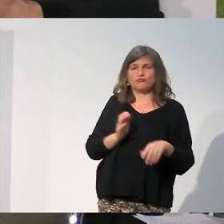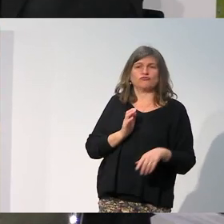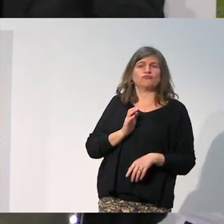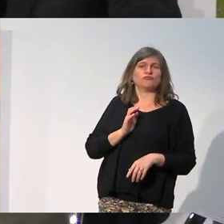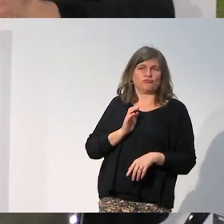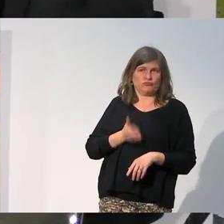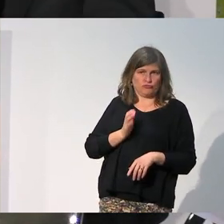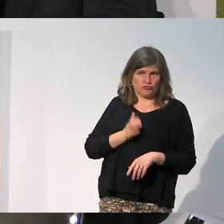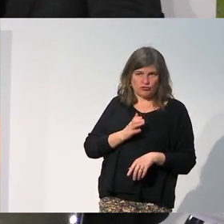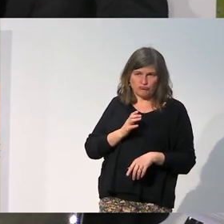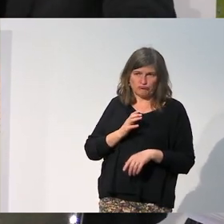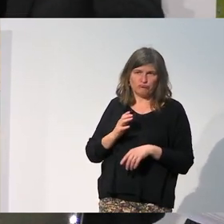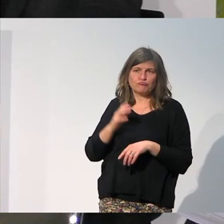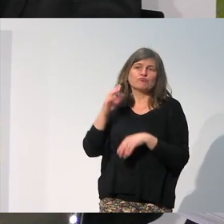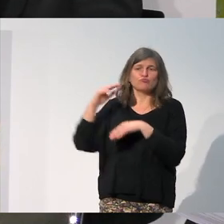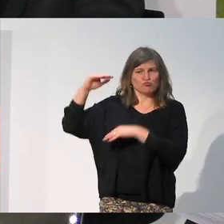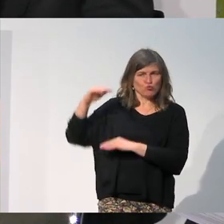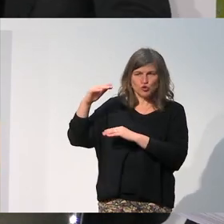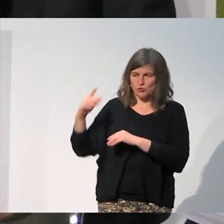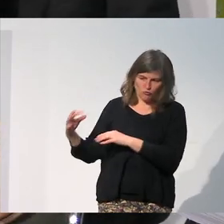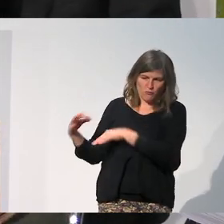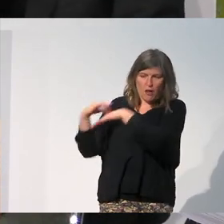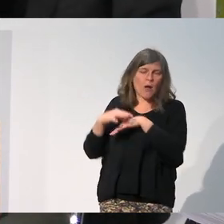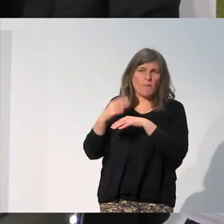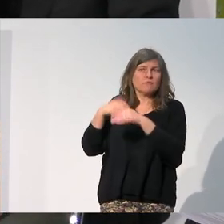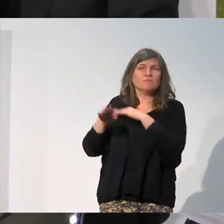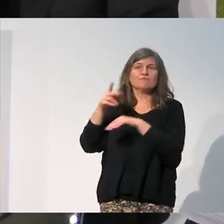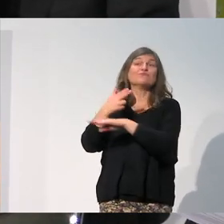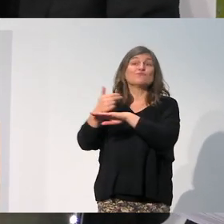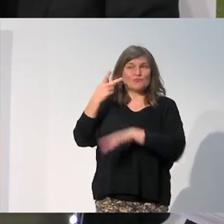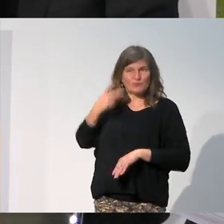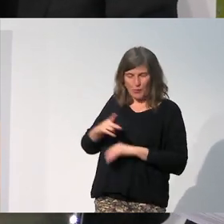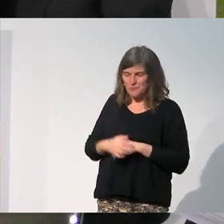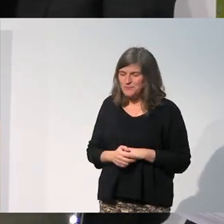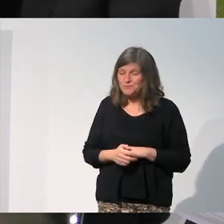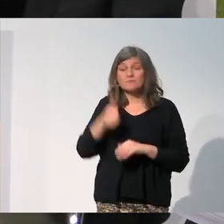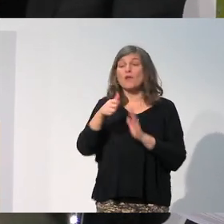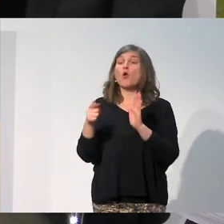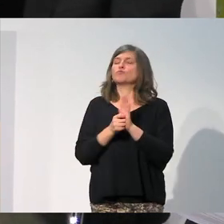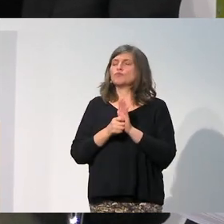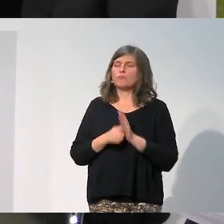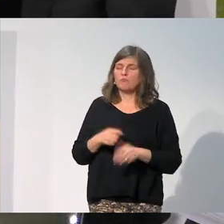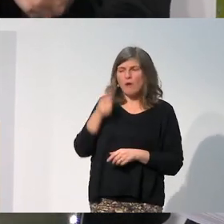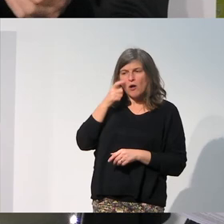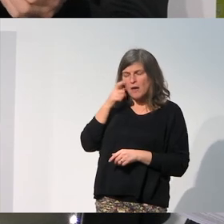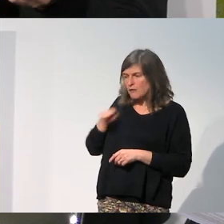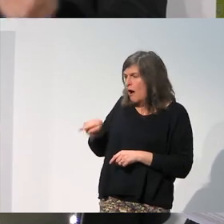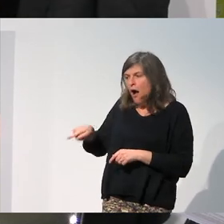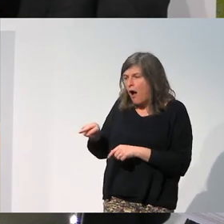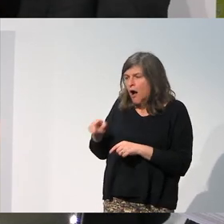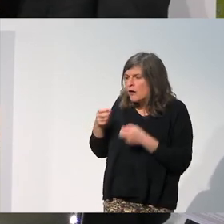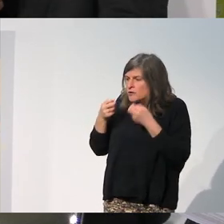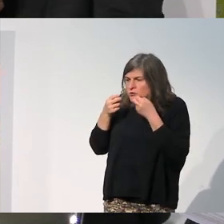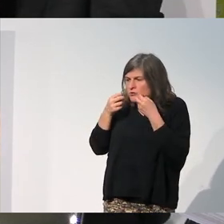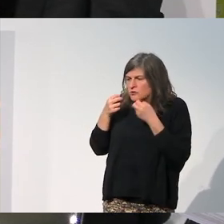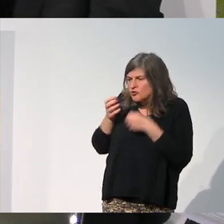venait tout le temps l'accompagner dans ce bureau. Et en fait, un jour, elle s'est rendue compte que cette chienne devinait